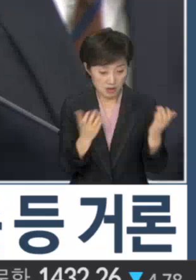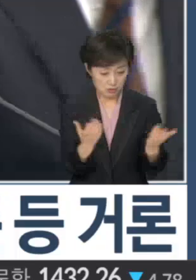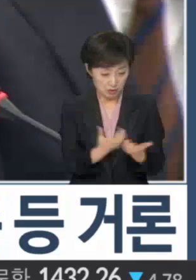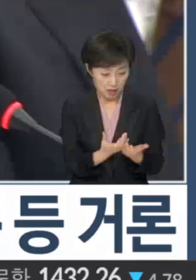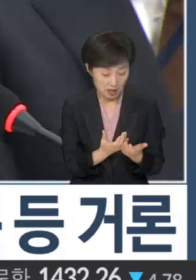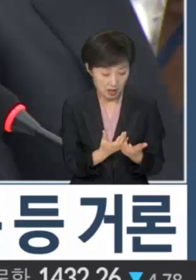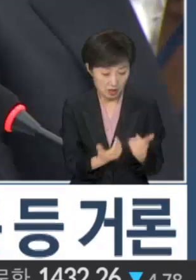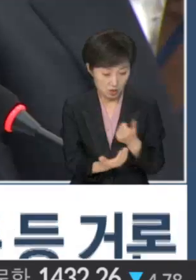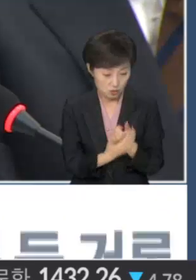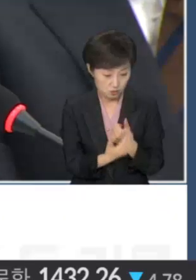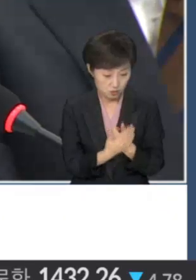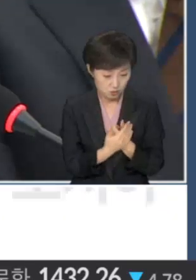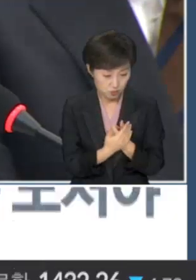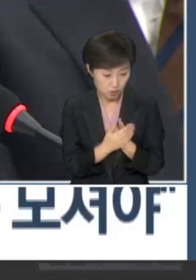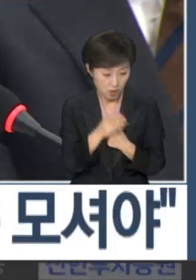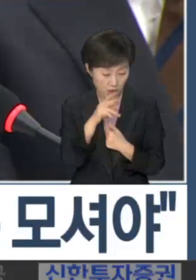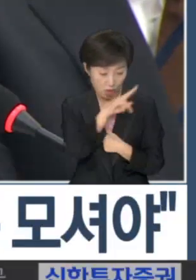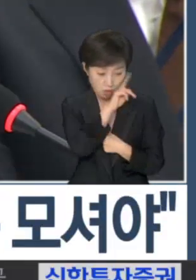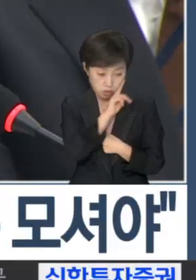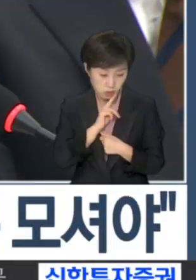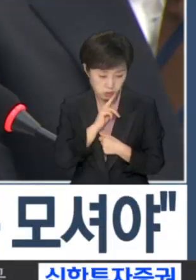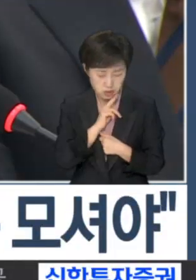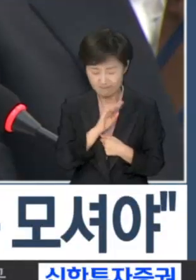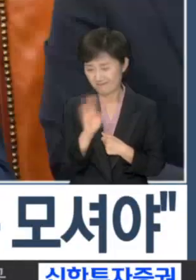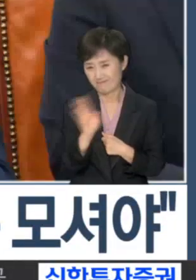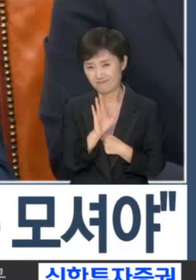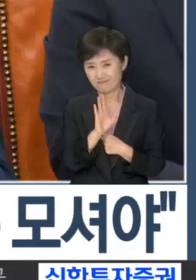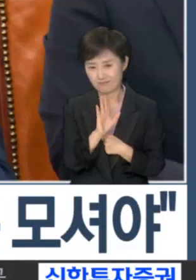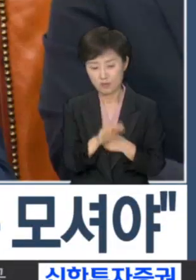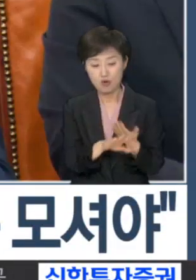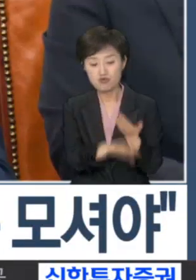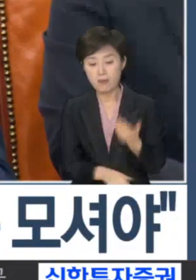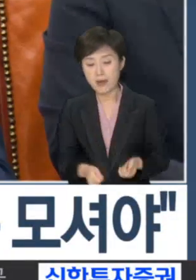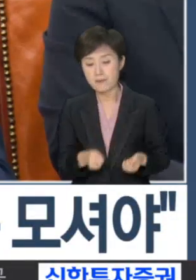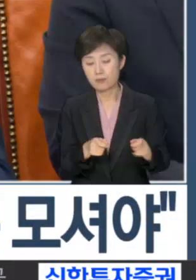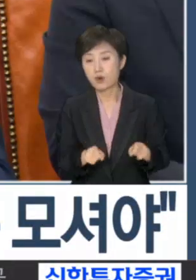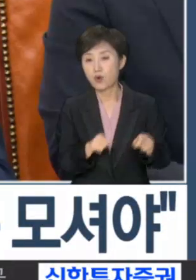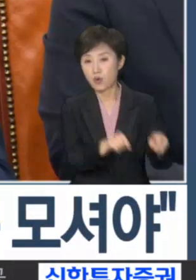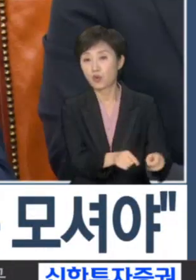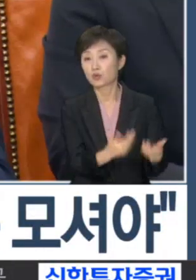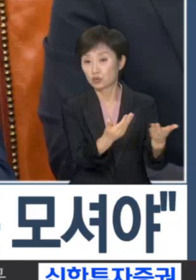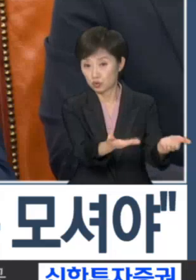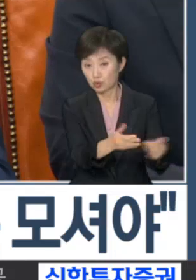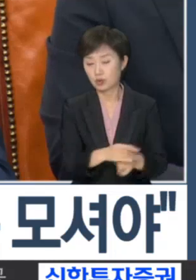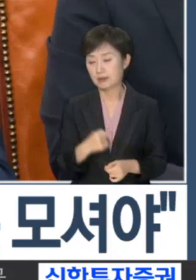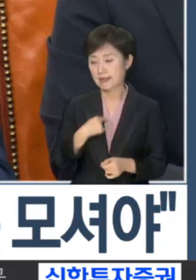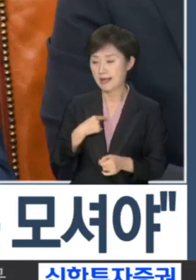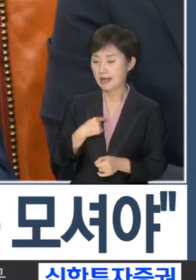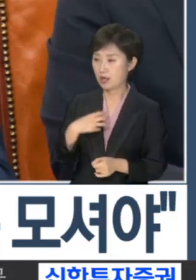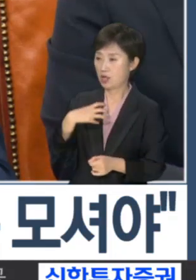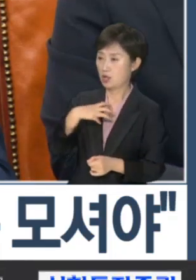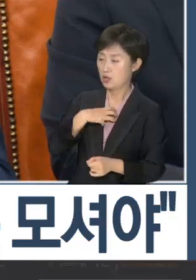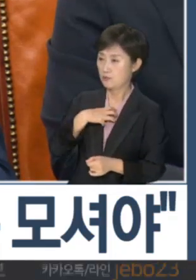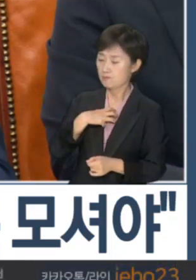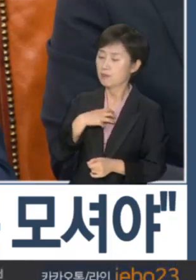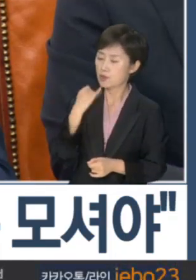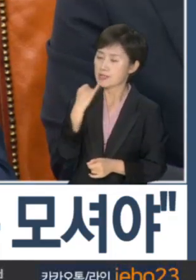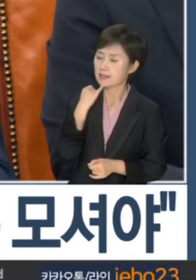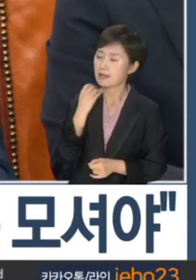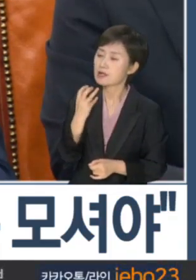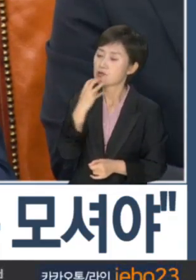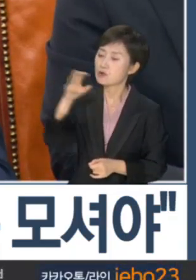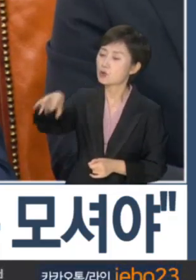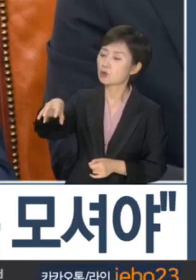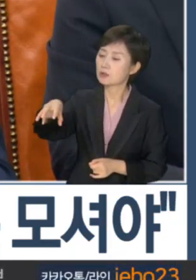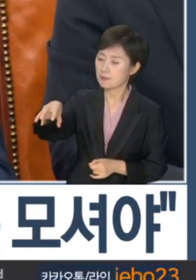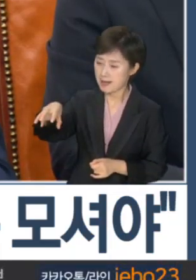받았던 걸 후배들에게 이제는 그 자리를 물려주고 나는 서울 험지에 와서 민주당이 갖고 있는 의석 하나를 내가 더 가져오겠다. 일단